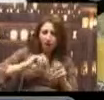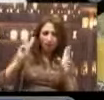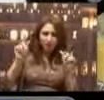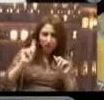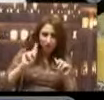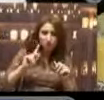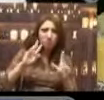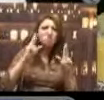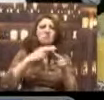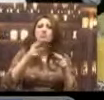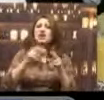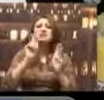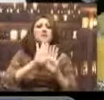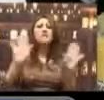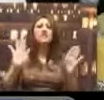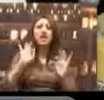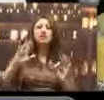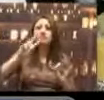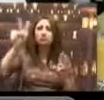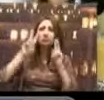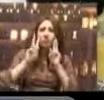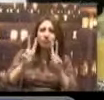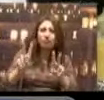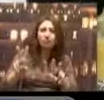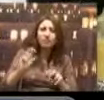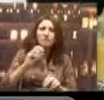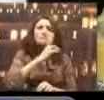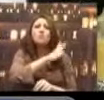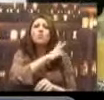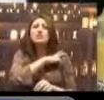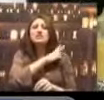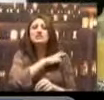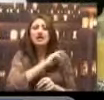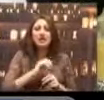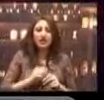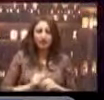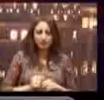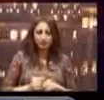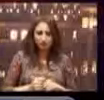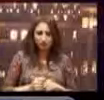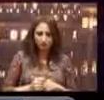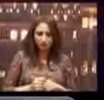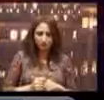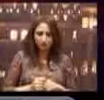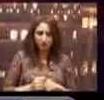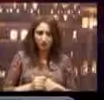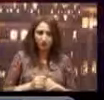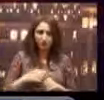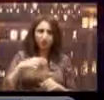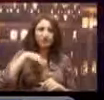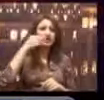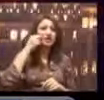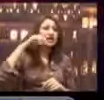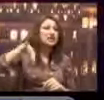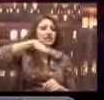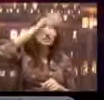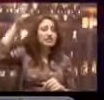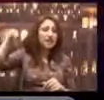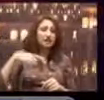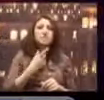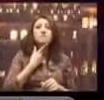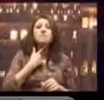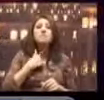في السسبنس اكتر، الاثاره البوليسيه اكتر. بالظبط، فاللود كان في اكس تقيل جدا. يا يوسف الناس لو ما